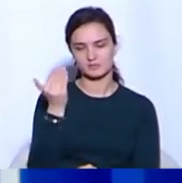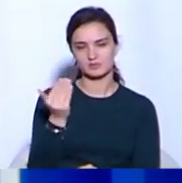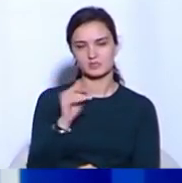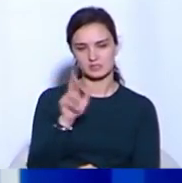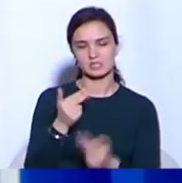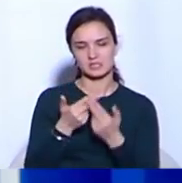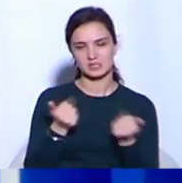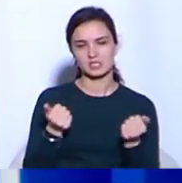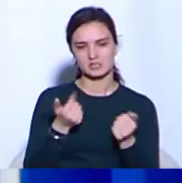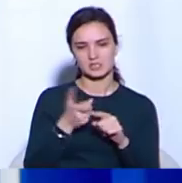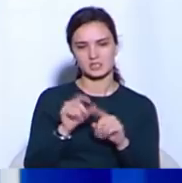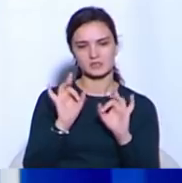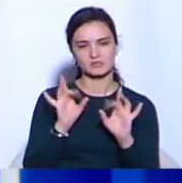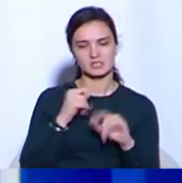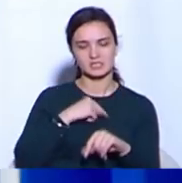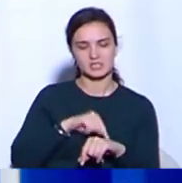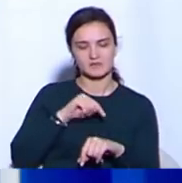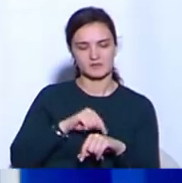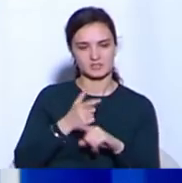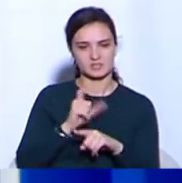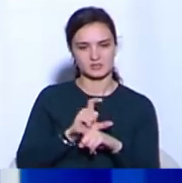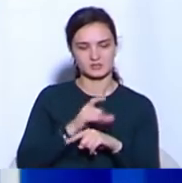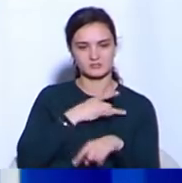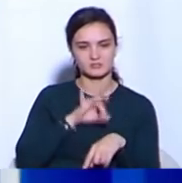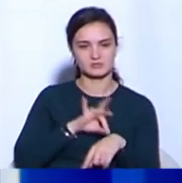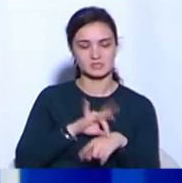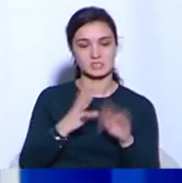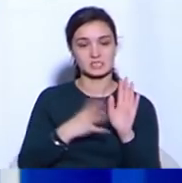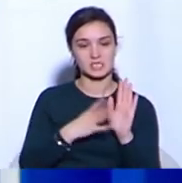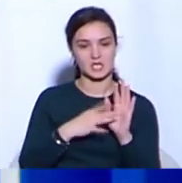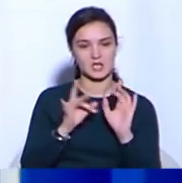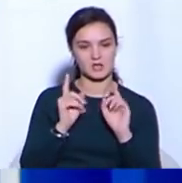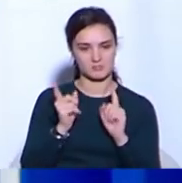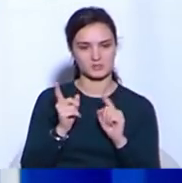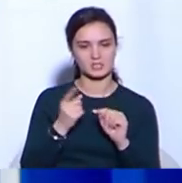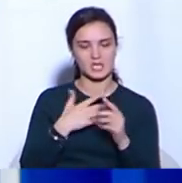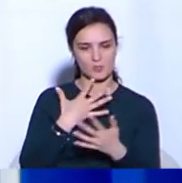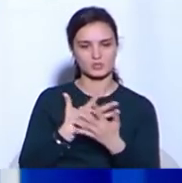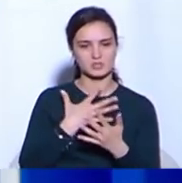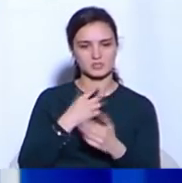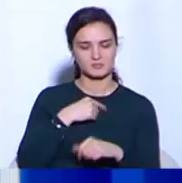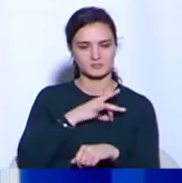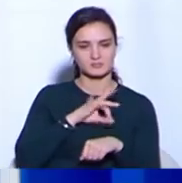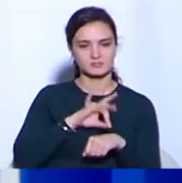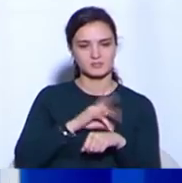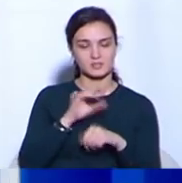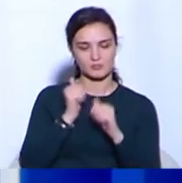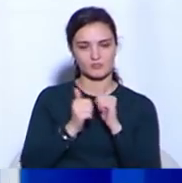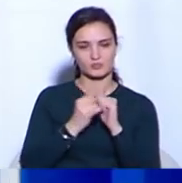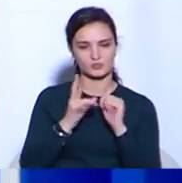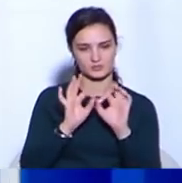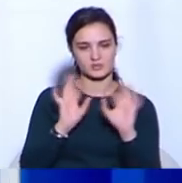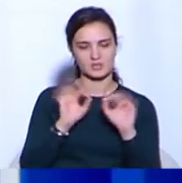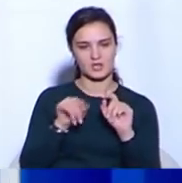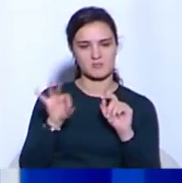და დიახ, ძალიან გვთკივა 9 აპრილი, განსხვავებული ემოციებიც გვაქვს მასთან დაკავშირებული, მაგრამ ჩვენ ყოველთვის უნდა